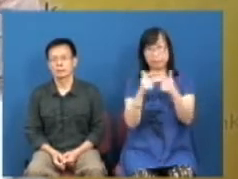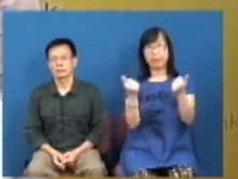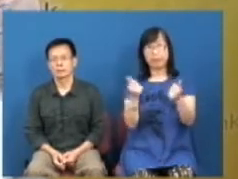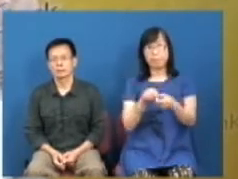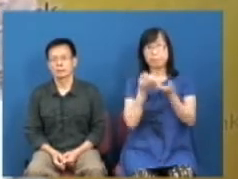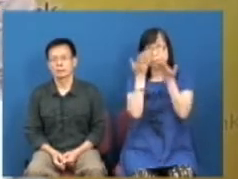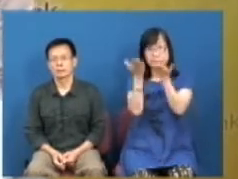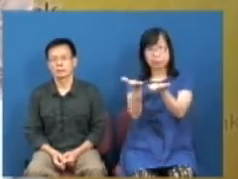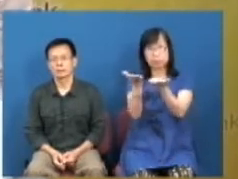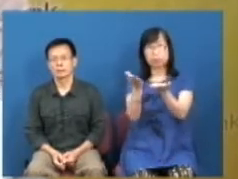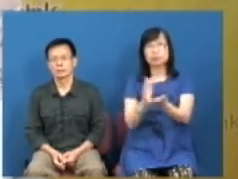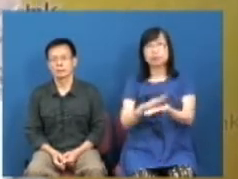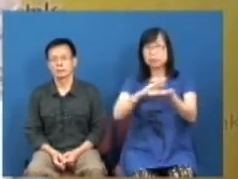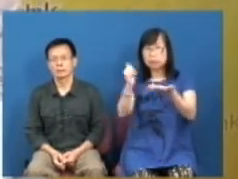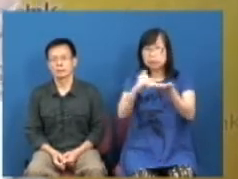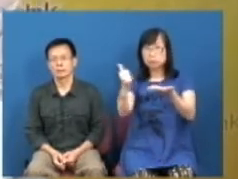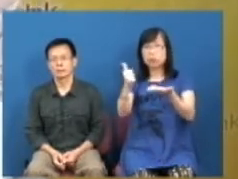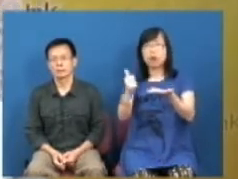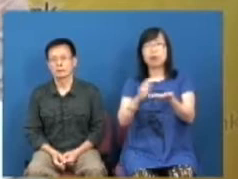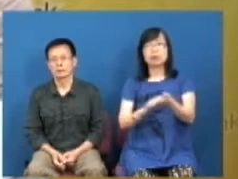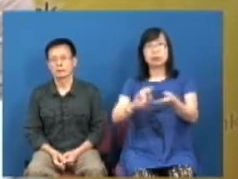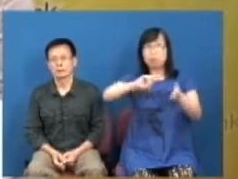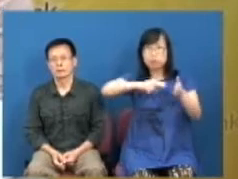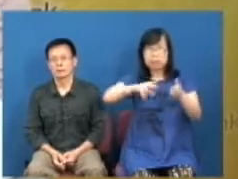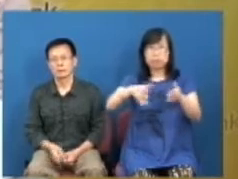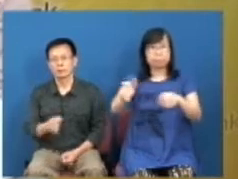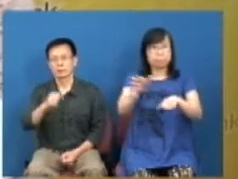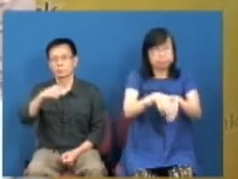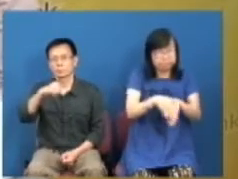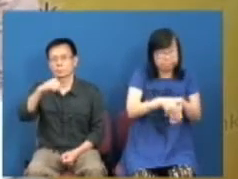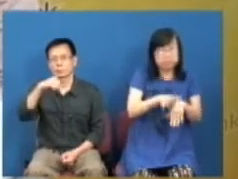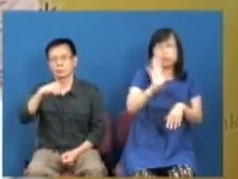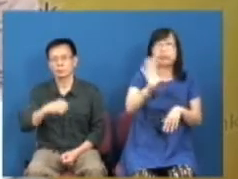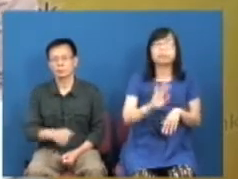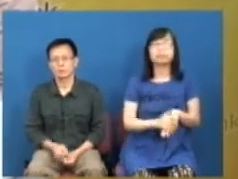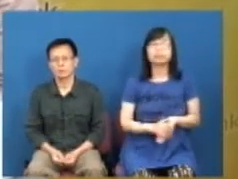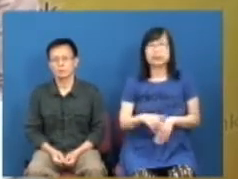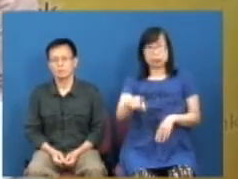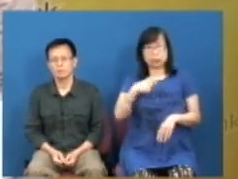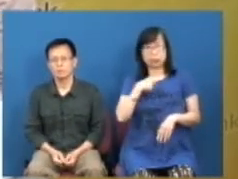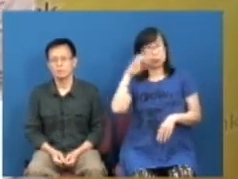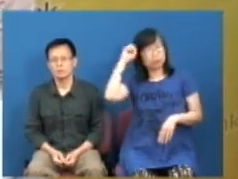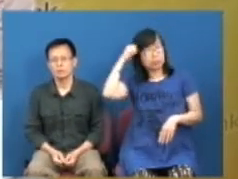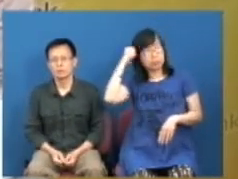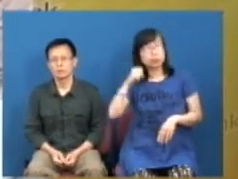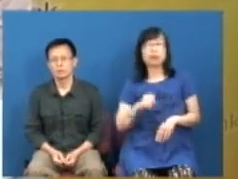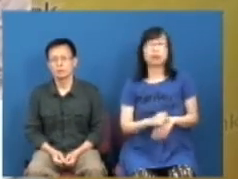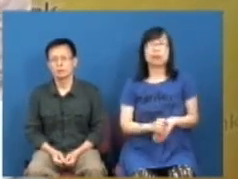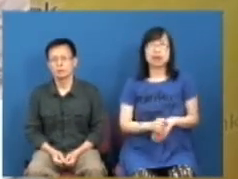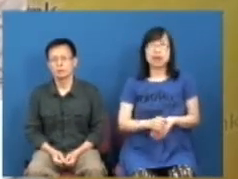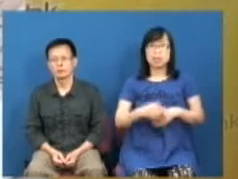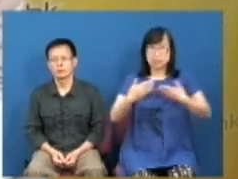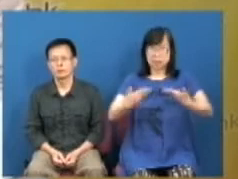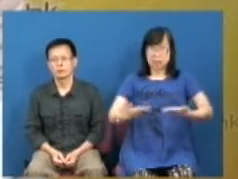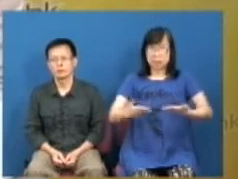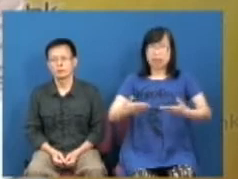楚，即係唔好即係收收補補啊，又收收埋埋啊咁嗰類咧，咁我哋大家如果研究過即係呢個現代焚化